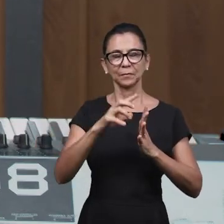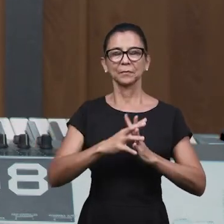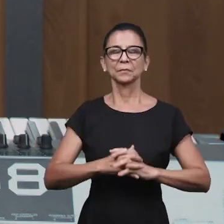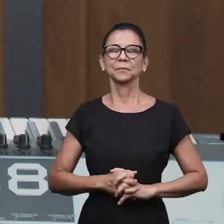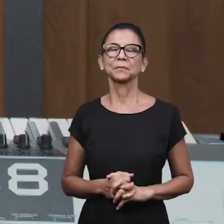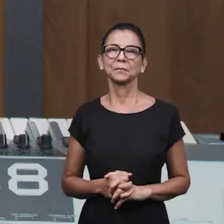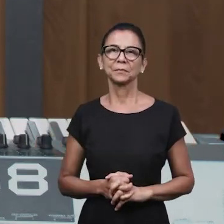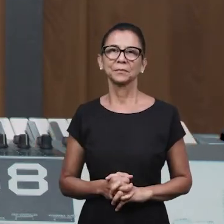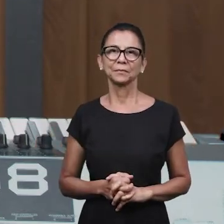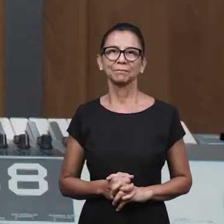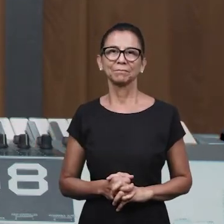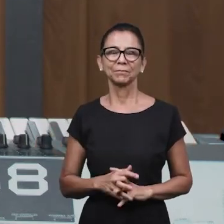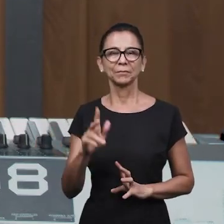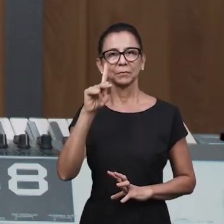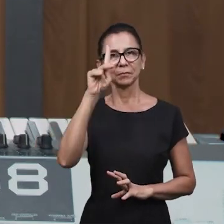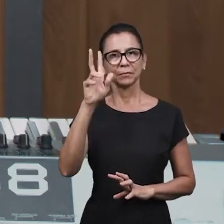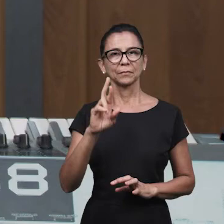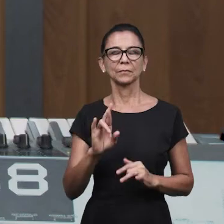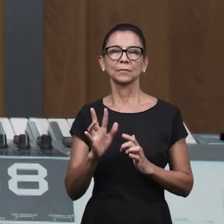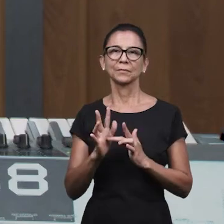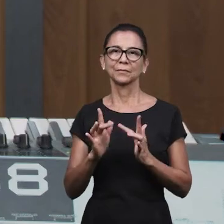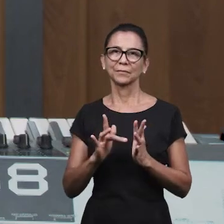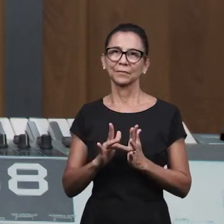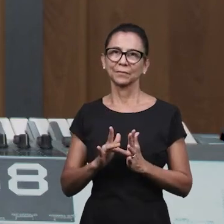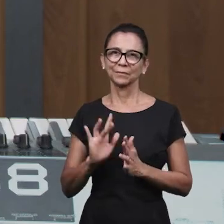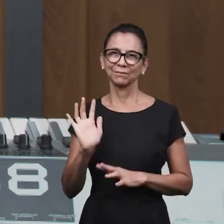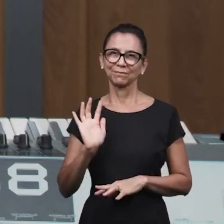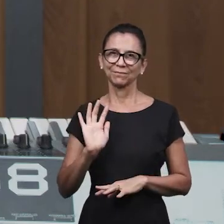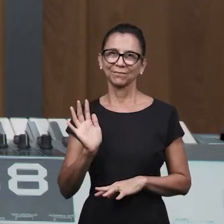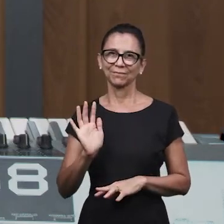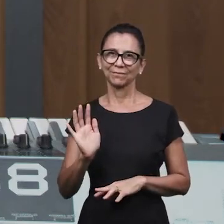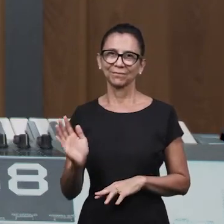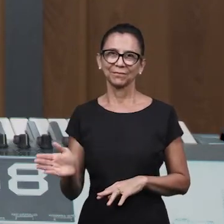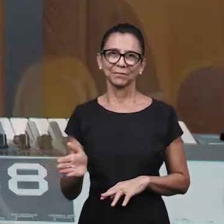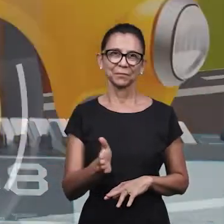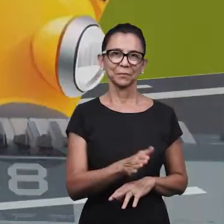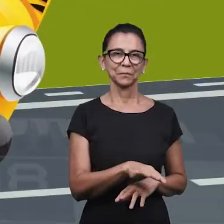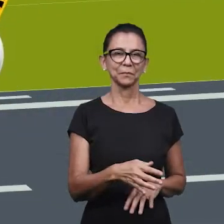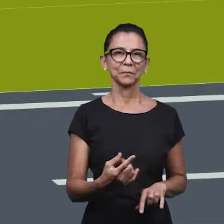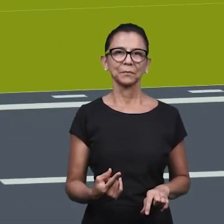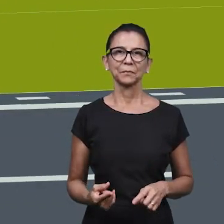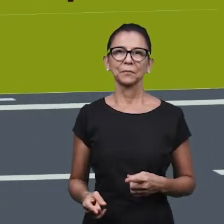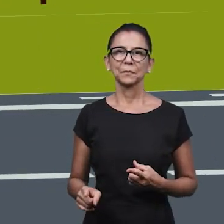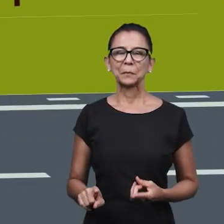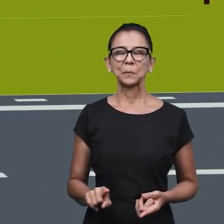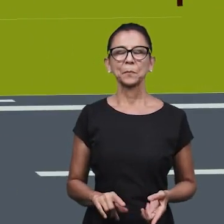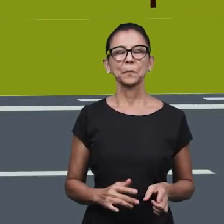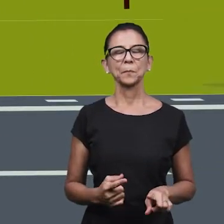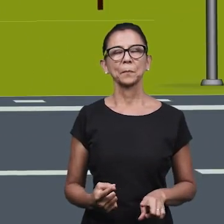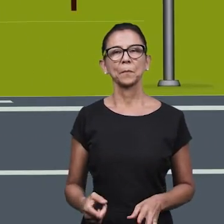la sémence. Et nous finissons ainsi cette étude de la paix du Seigneur Jésus et à la prochaine.